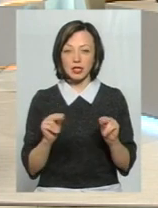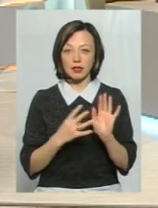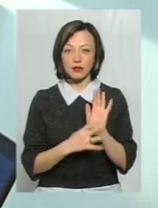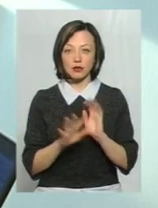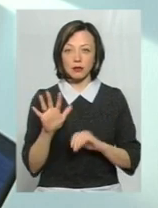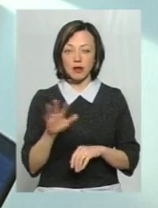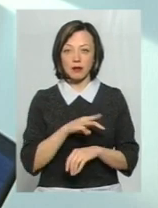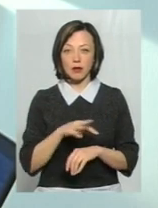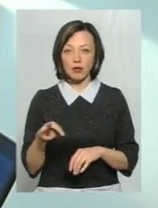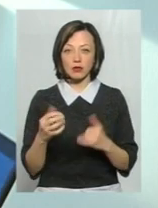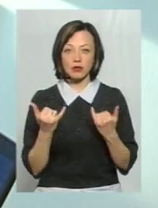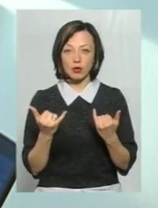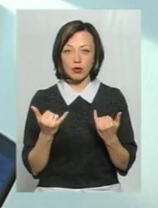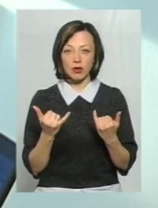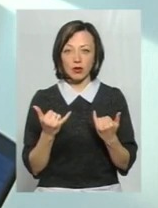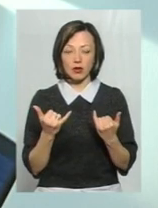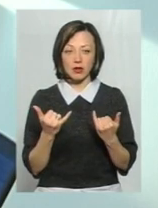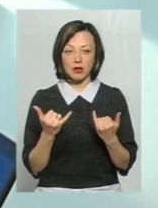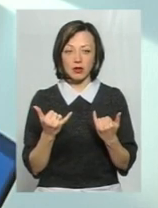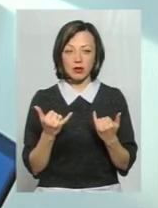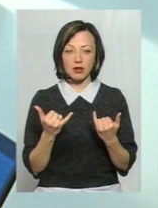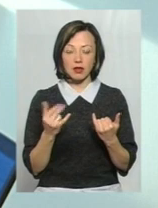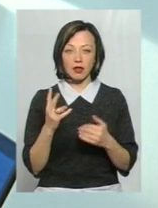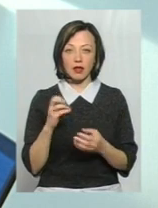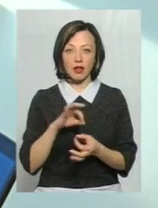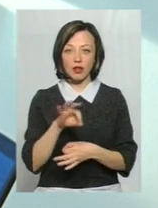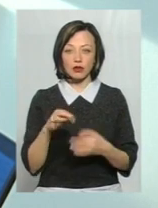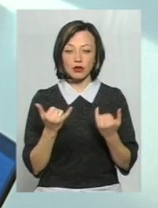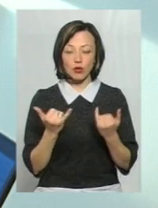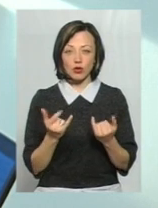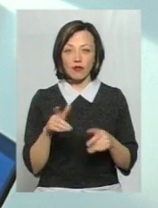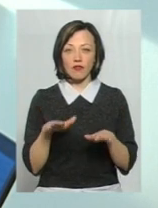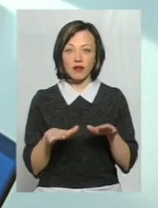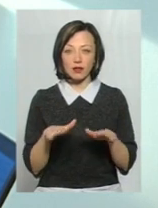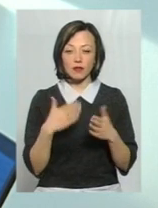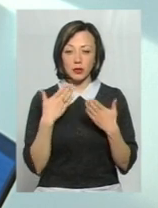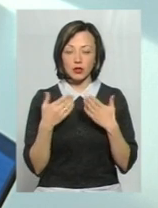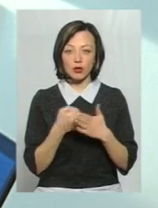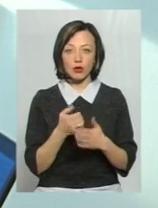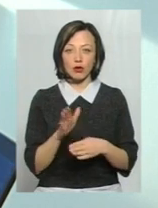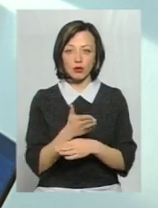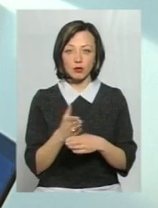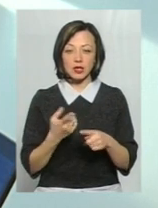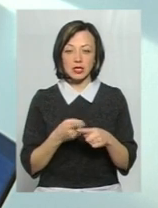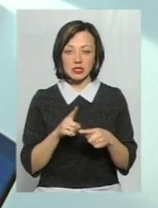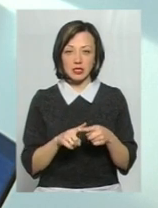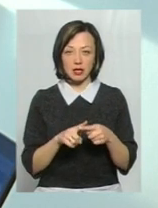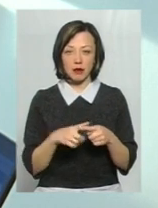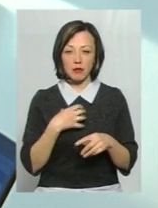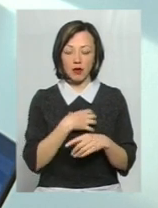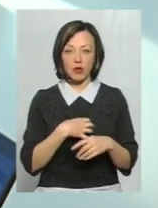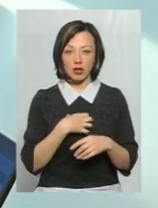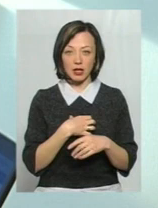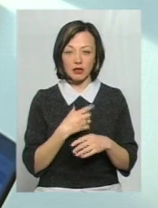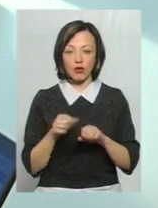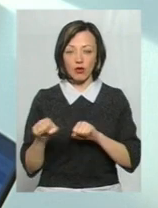95 мільйонів, вони сьогодні не лишні при розподілі. І те, що ми виважено підійшли до його розподілу, а це, я би сказав, пріоритет, який ми